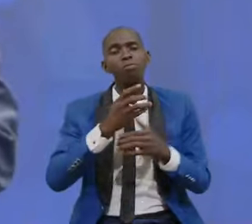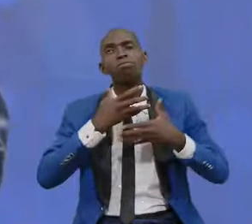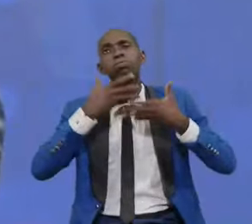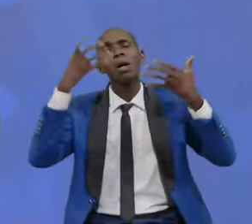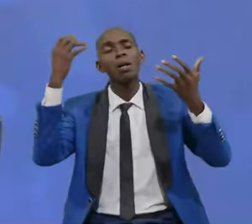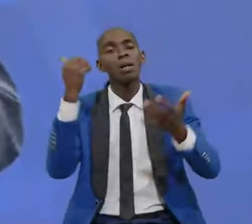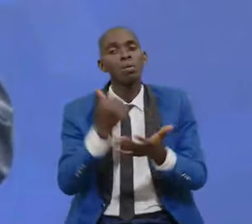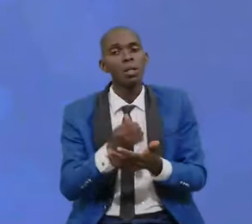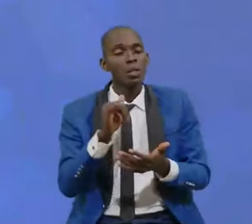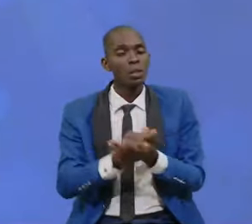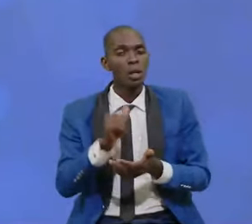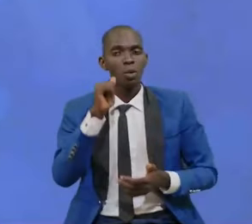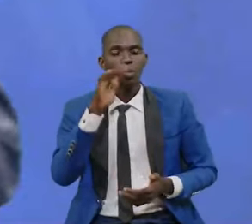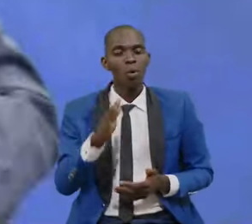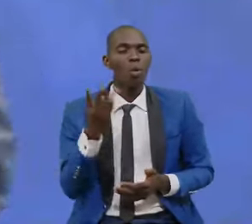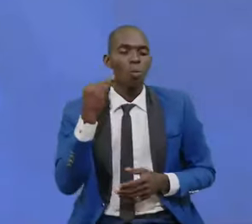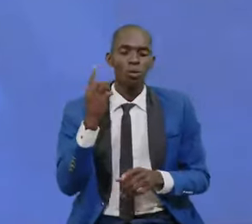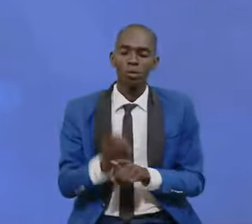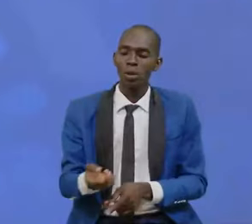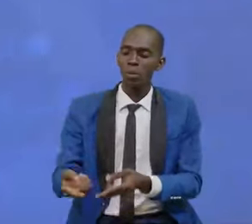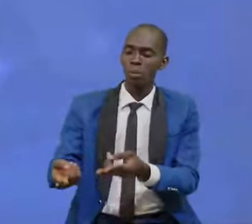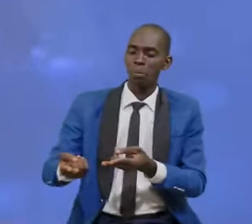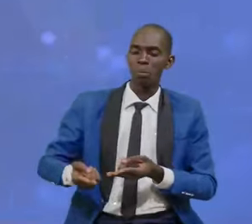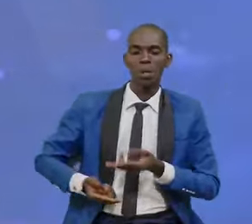La femme était couchée là-bas.